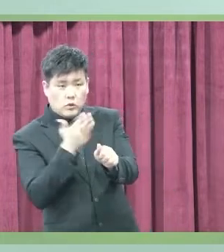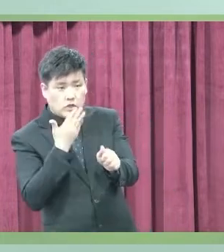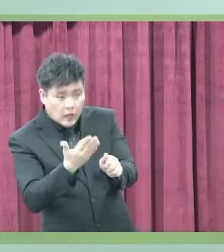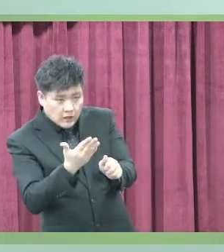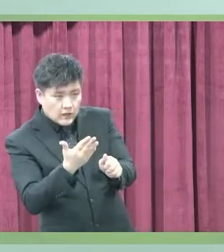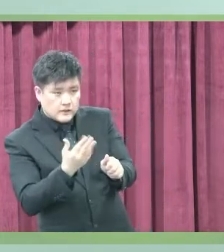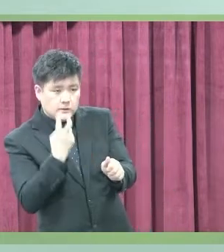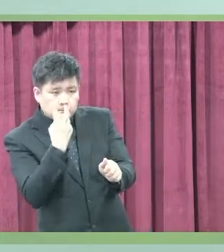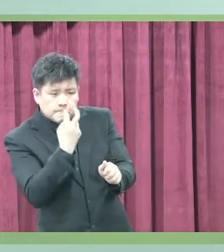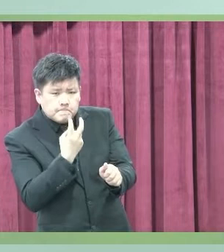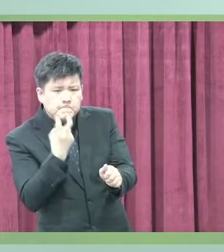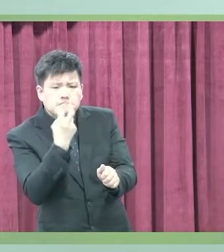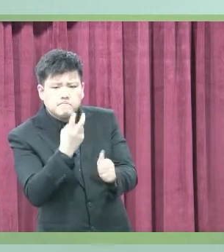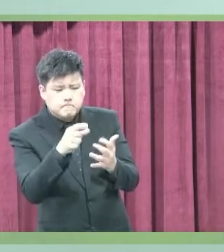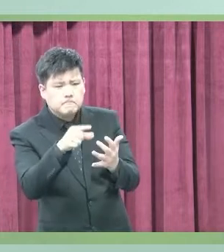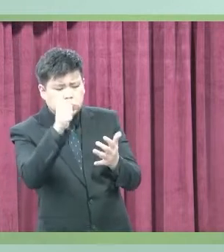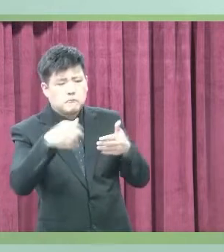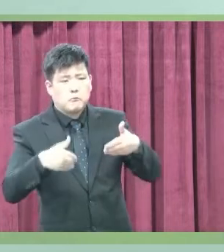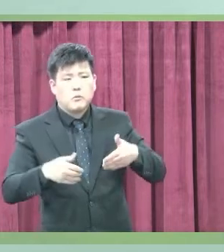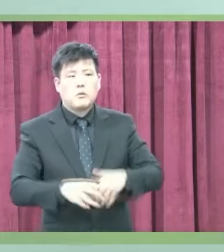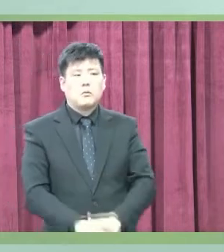필요가 있어 보입니다.